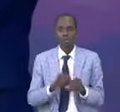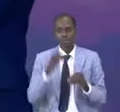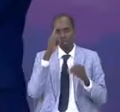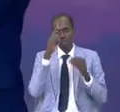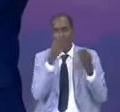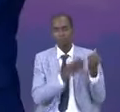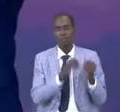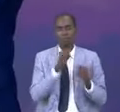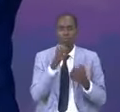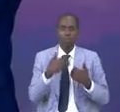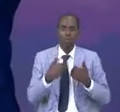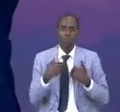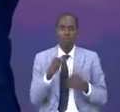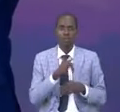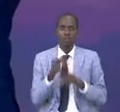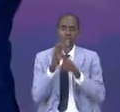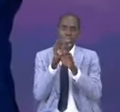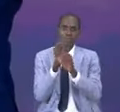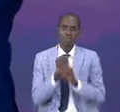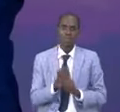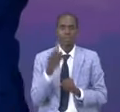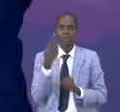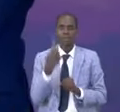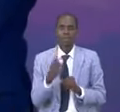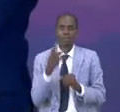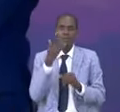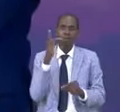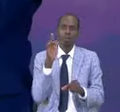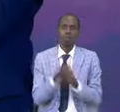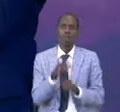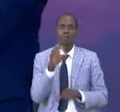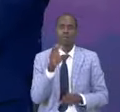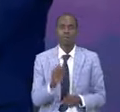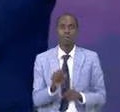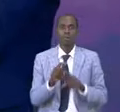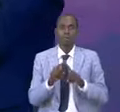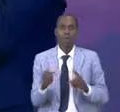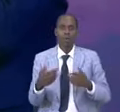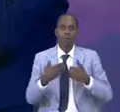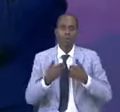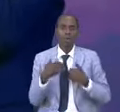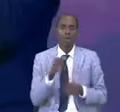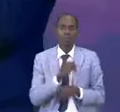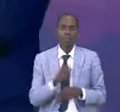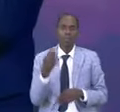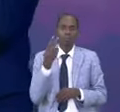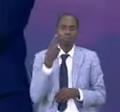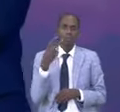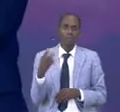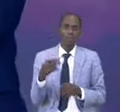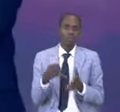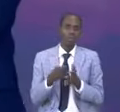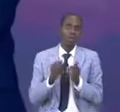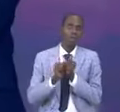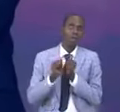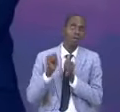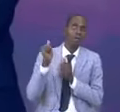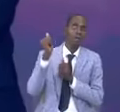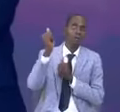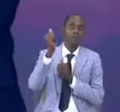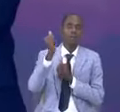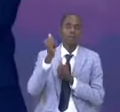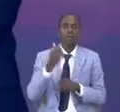les choses promises mais ils les ont vu et saluer de loin reconnaissant